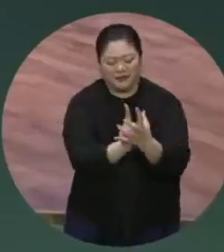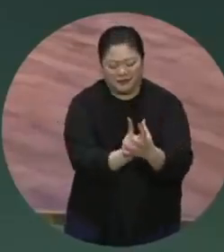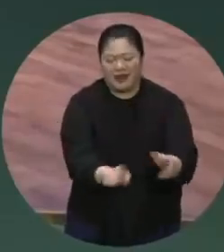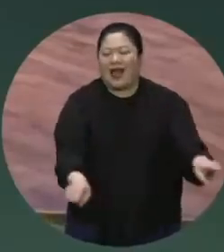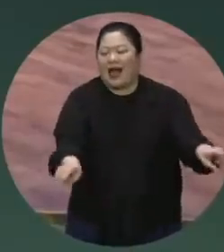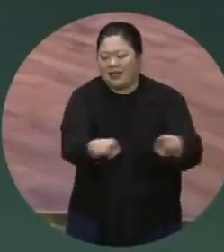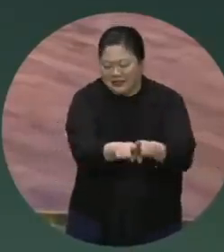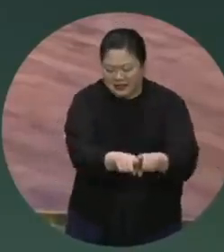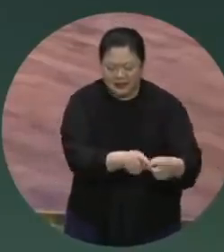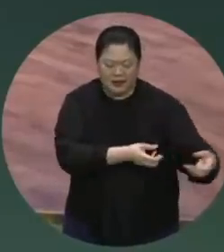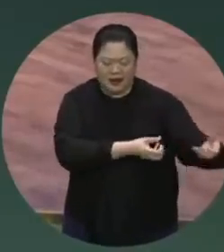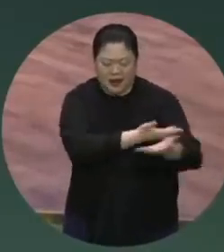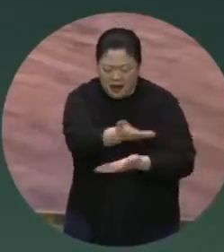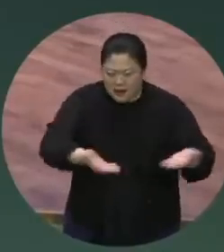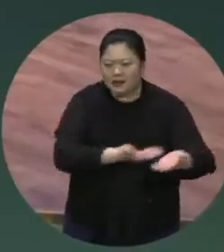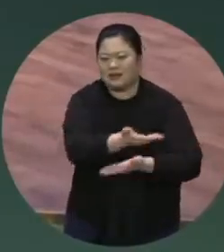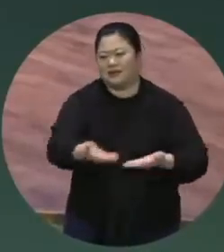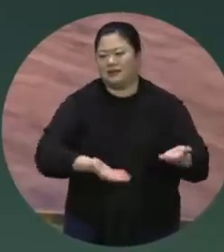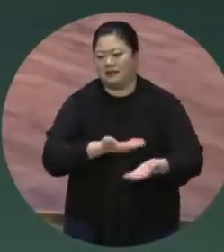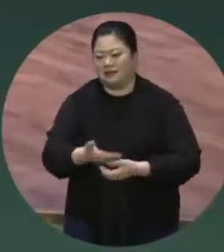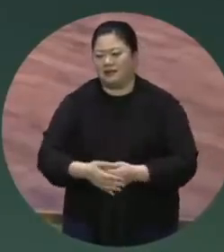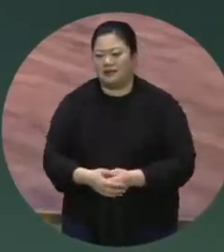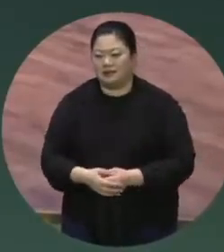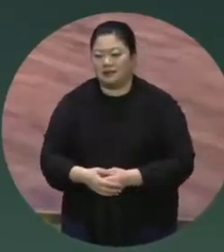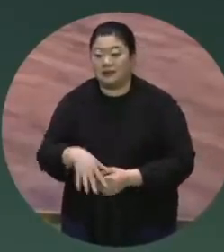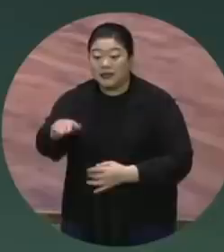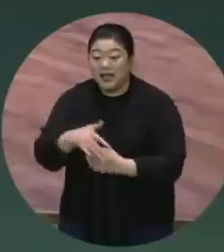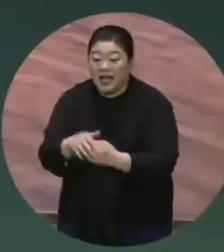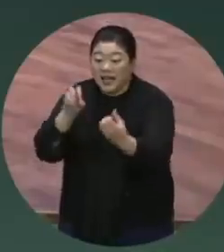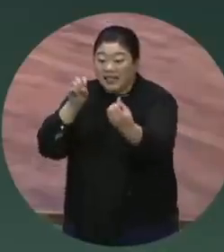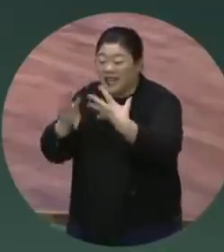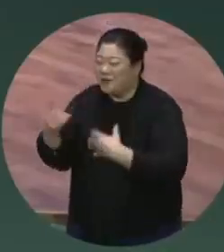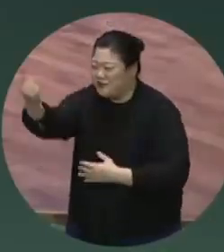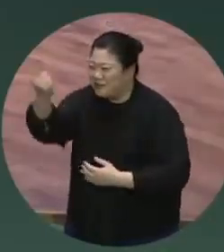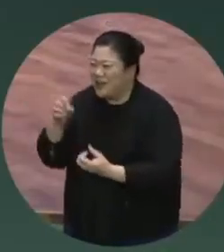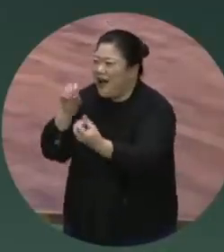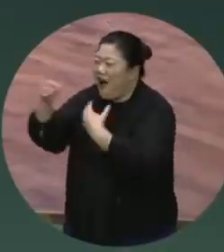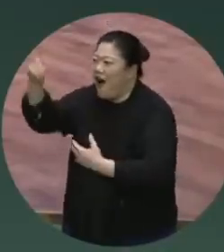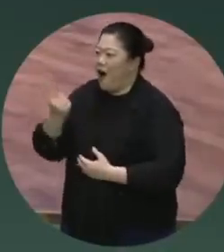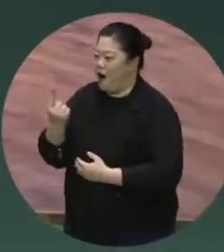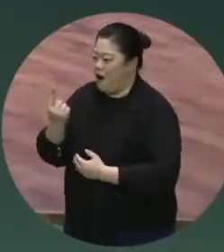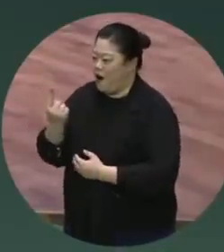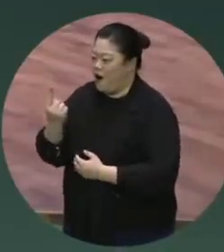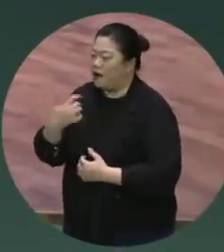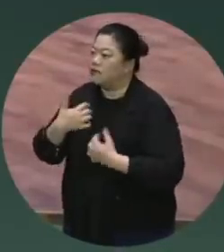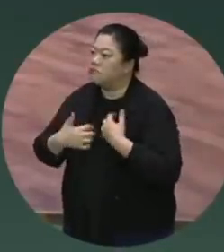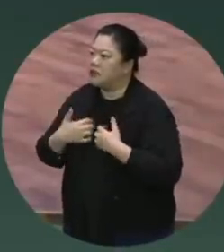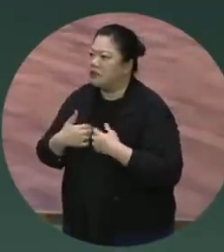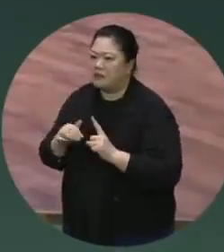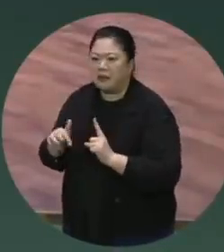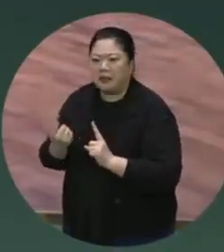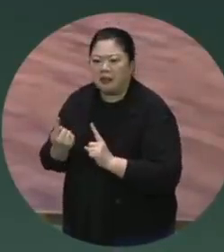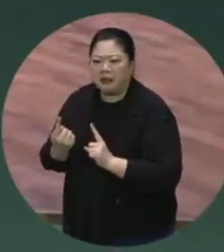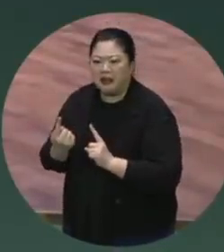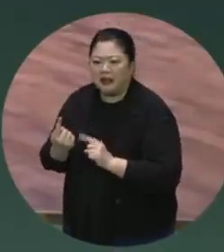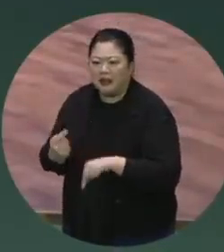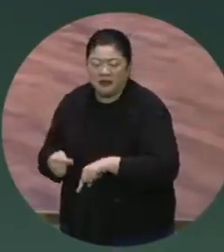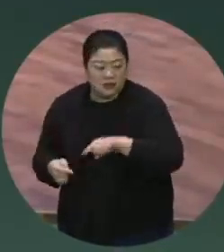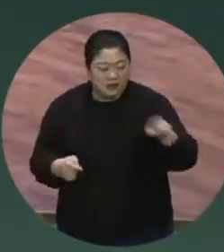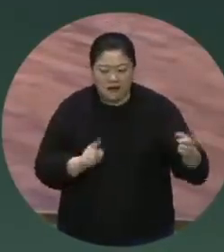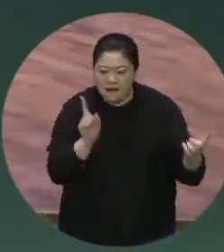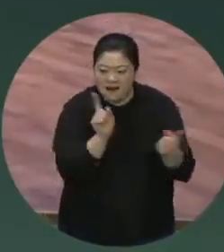함께 간증도 함께예요. 함께 응답도 함께예요. 그런 사람을 하나님이 사용하시지